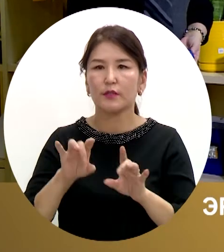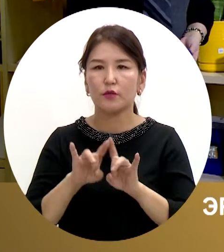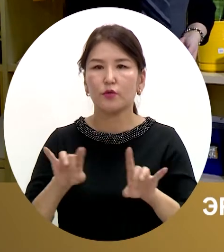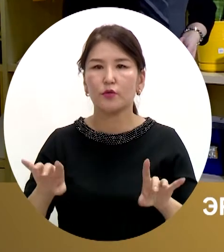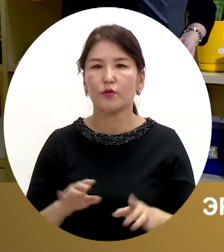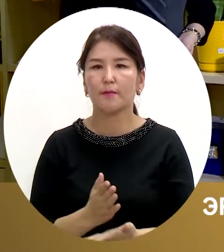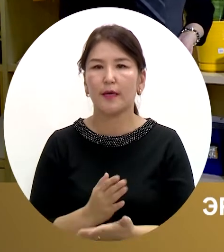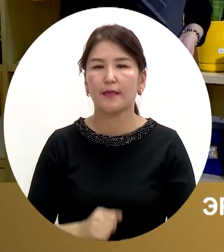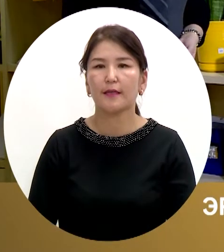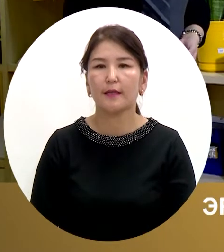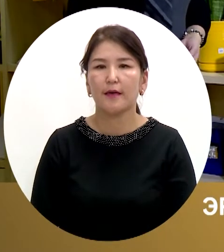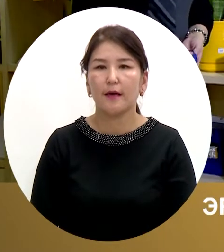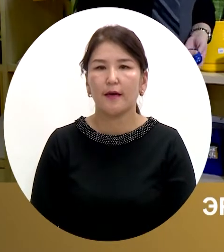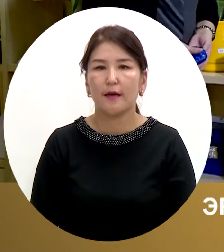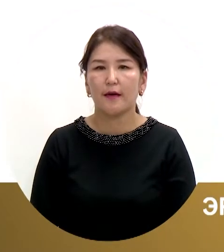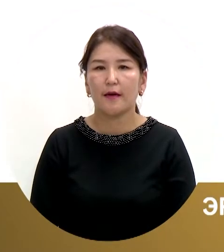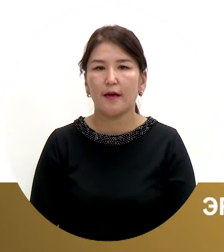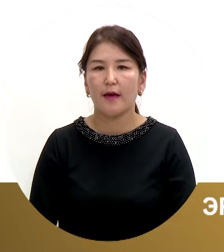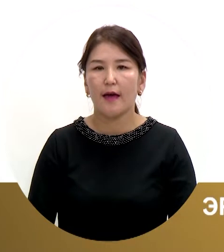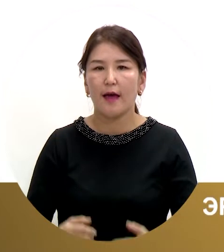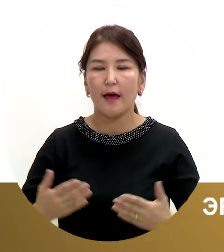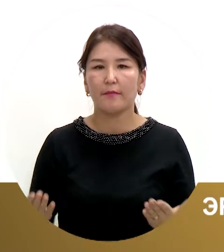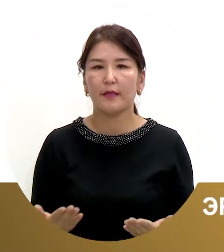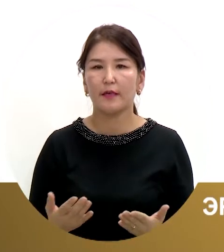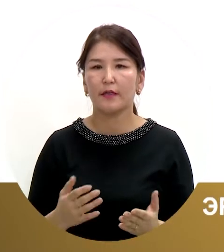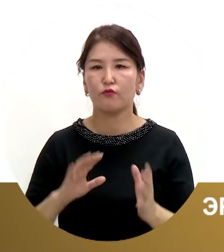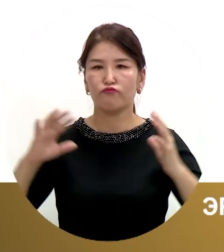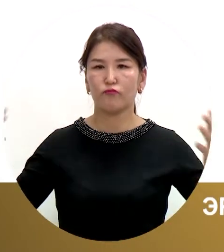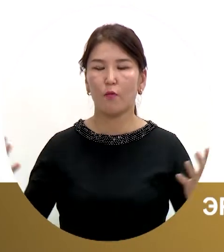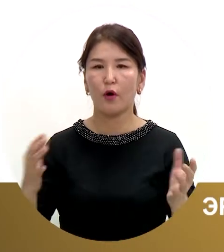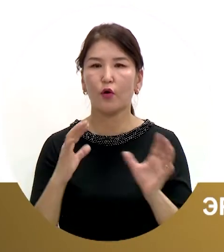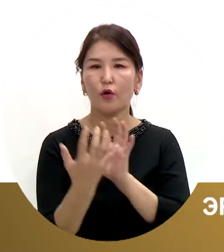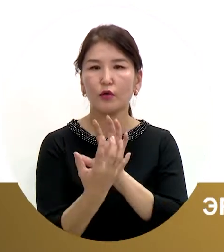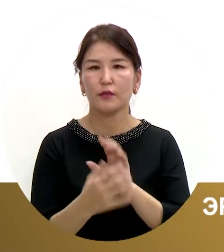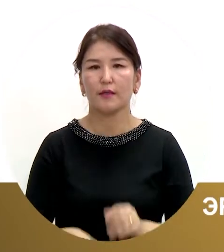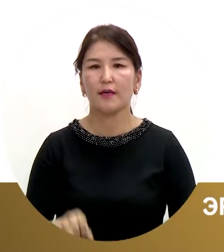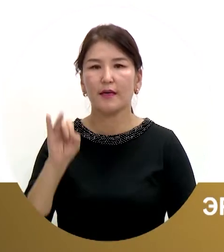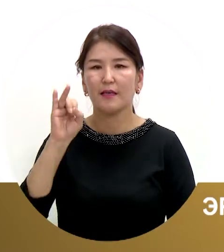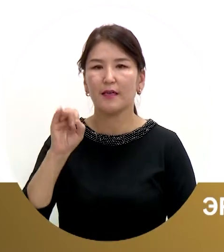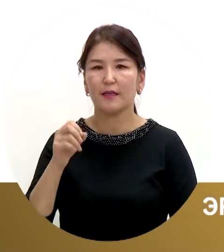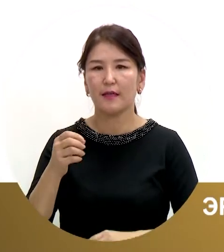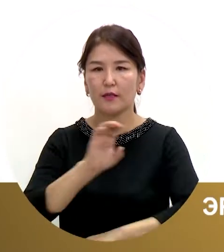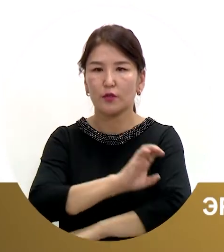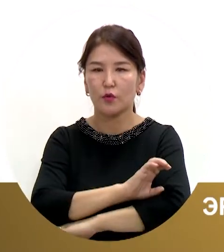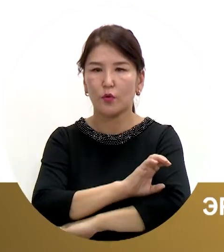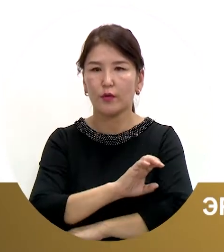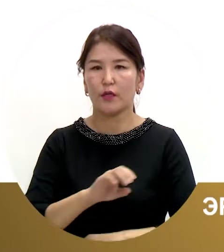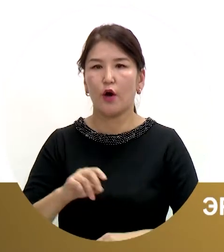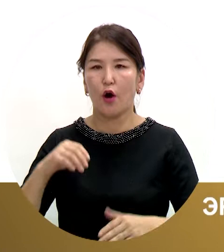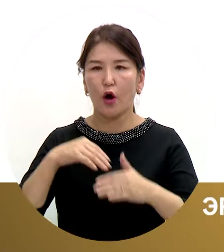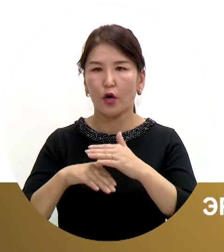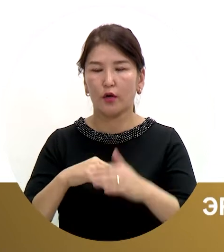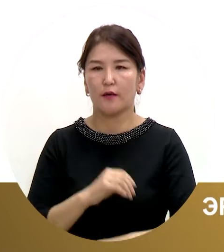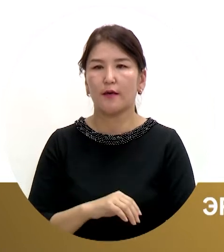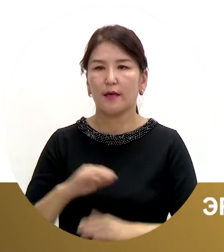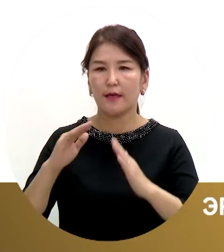хүчин зүйлүүдийг мэдхэн чухал. Жишээлбэл амьдралын томоохон өөрчлөлтийн улмаас ихтэй сургуульд гэр орносоо хол